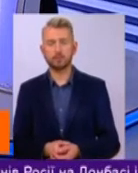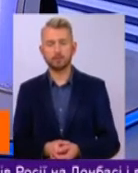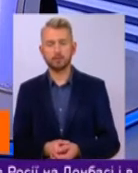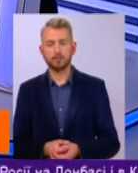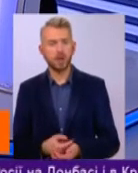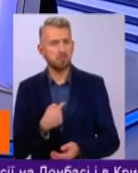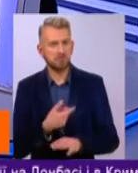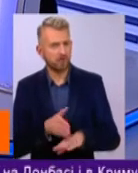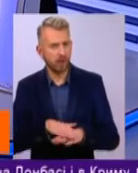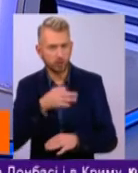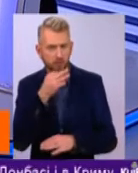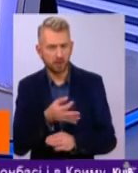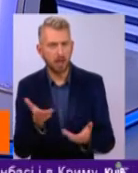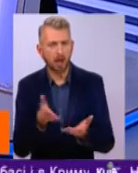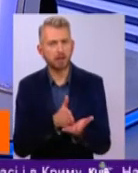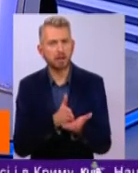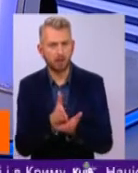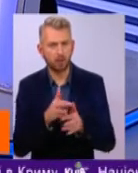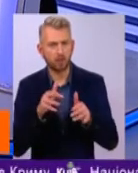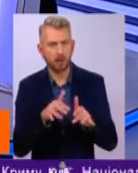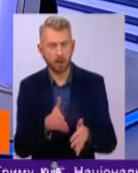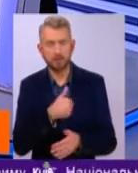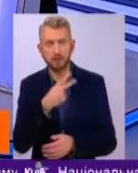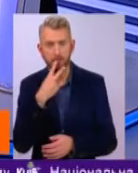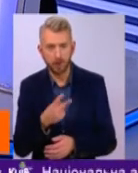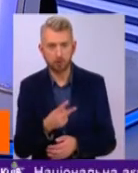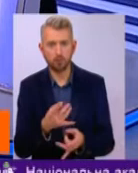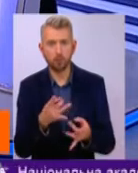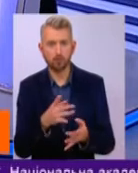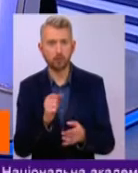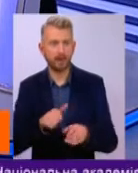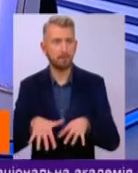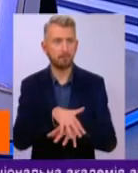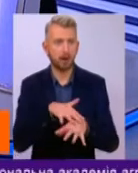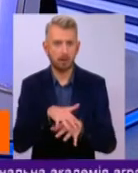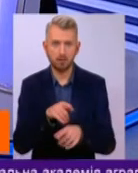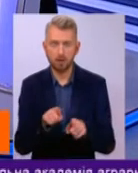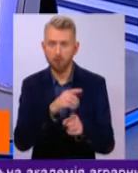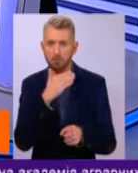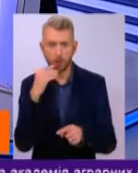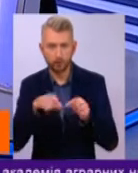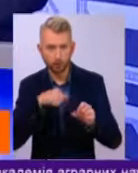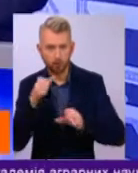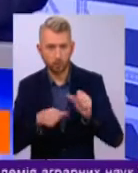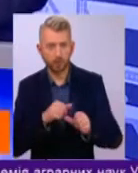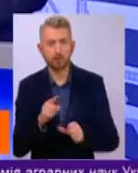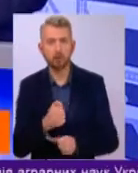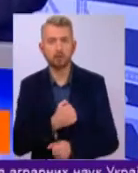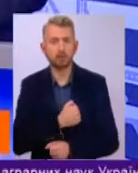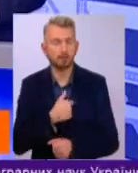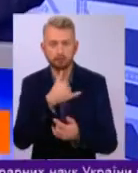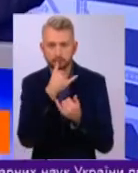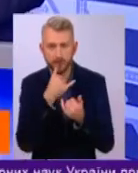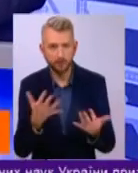Ну, мені важко сказати, який напрямок діяльності. Ми бачимо просто за масовістю в цьому році, що, на жаль, нам не